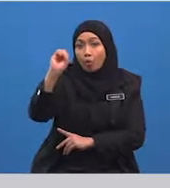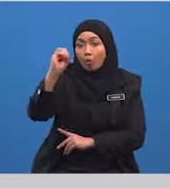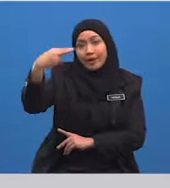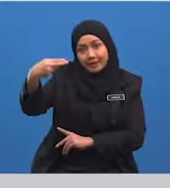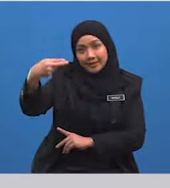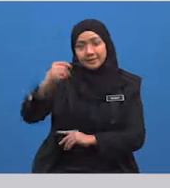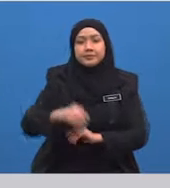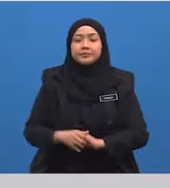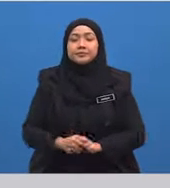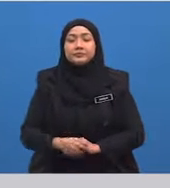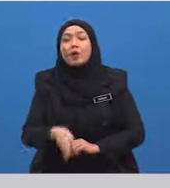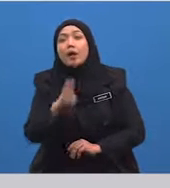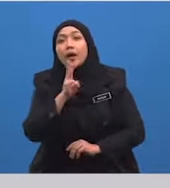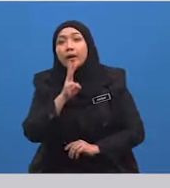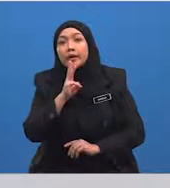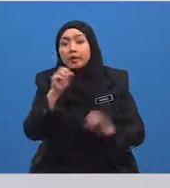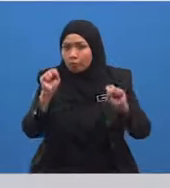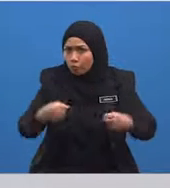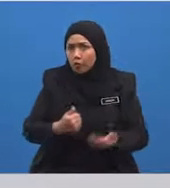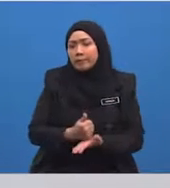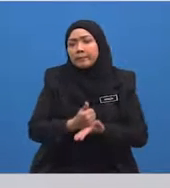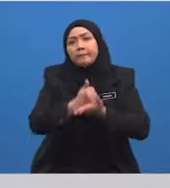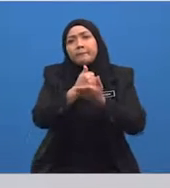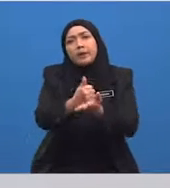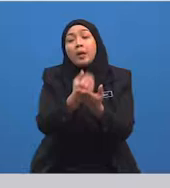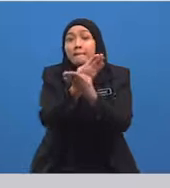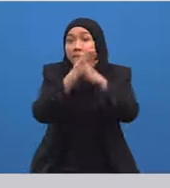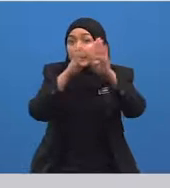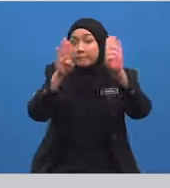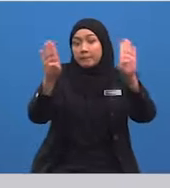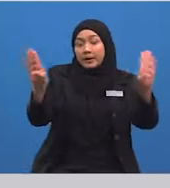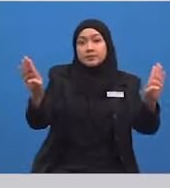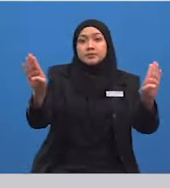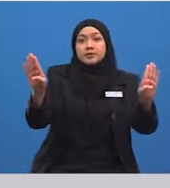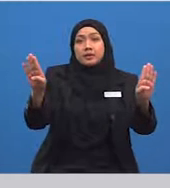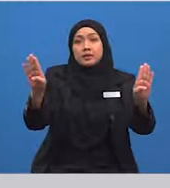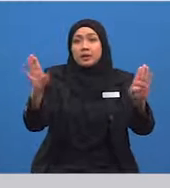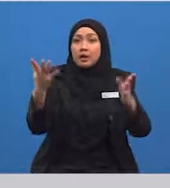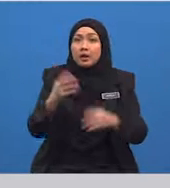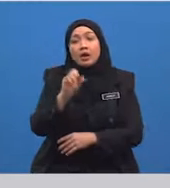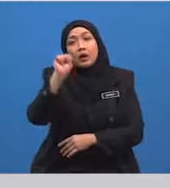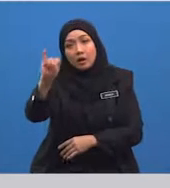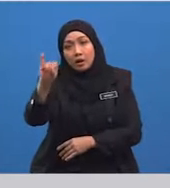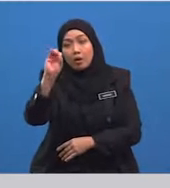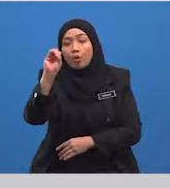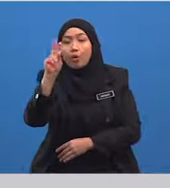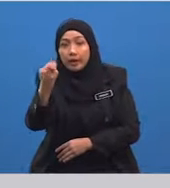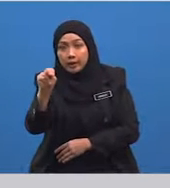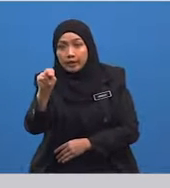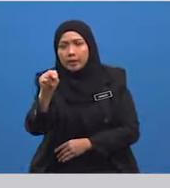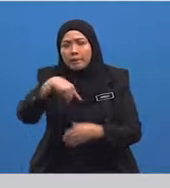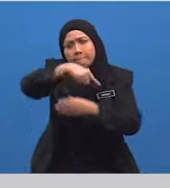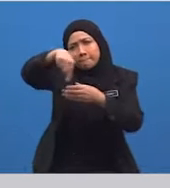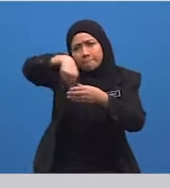juga membantu alkali membebaskan ion hidroksil apabila larut dalam air.